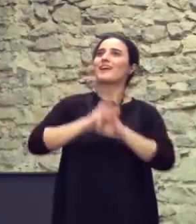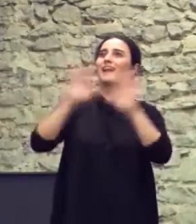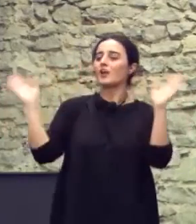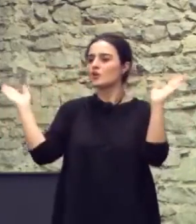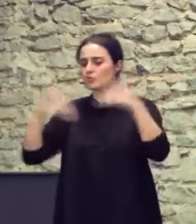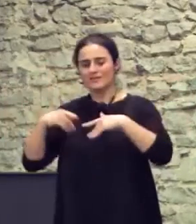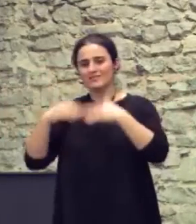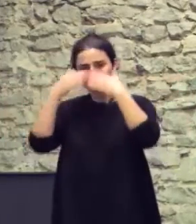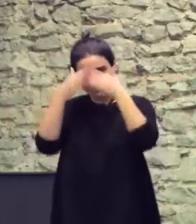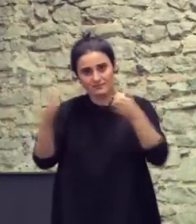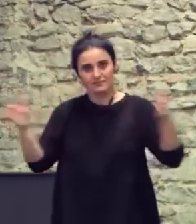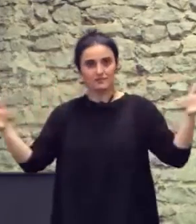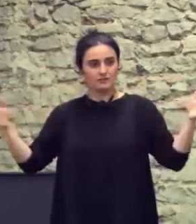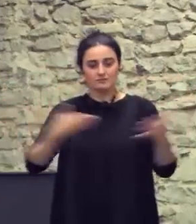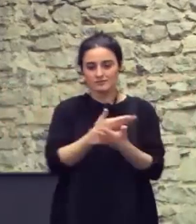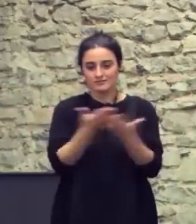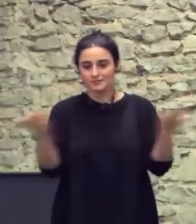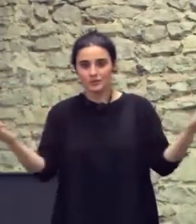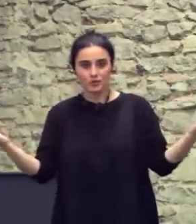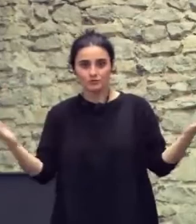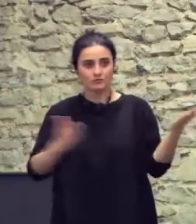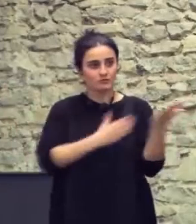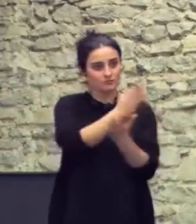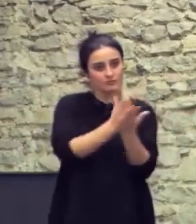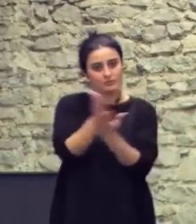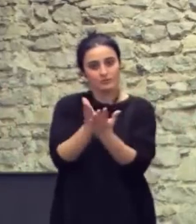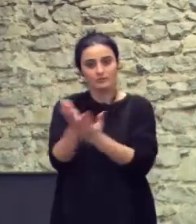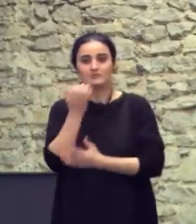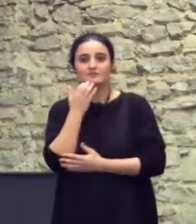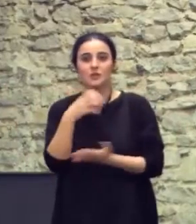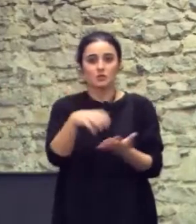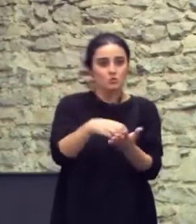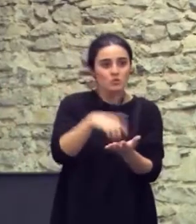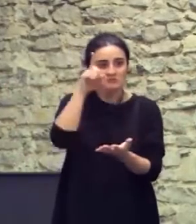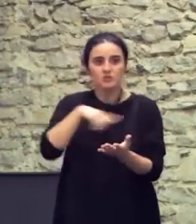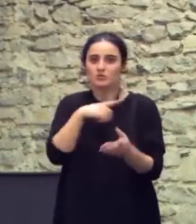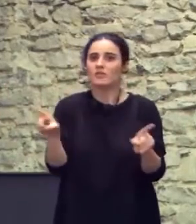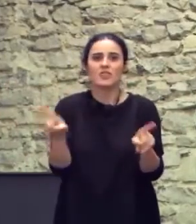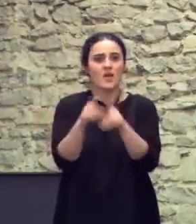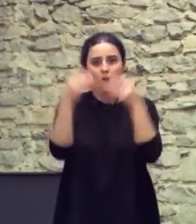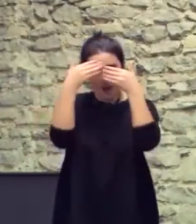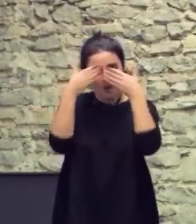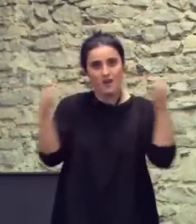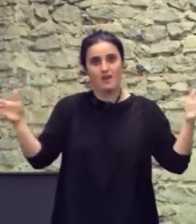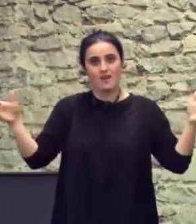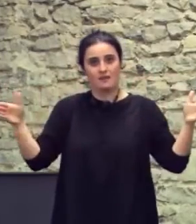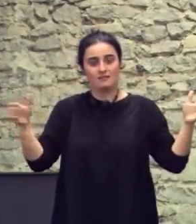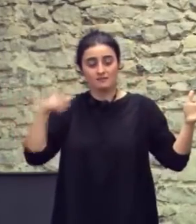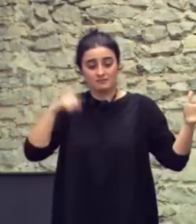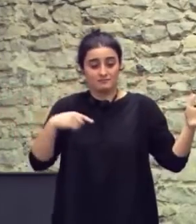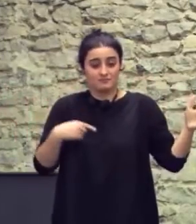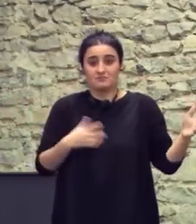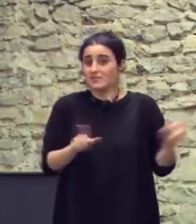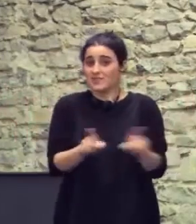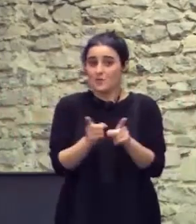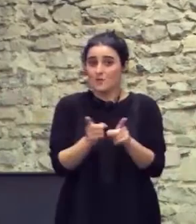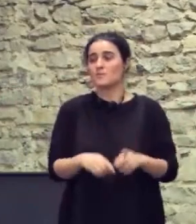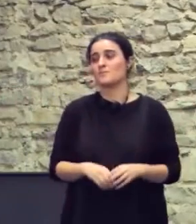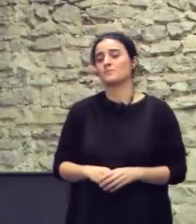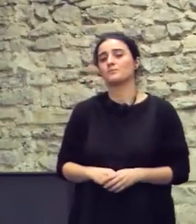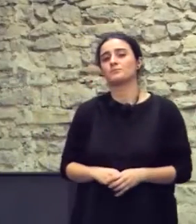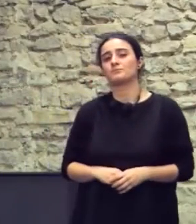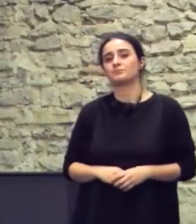entzat. Aukera horiek irekitzea da, aukerak irekitzea garbi daukaten entzat, ez daukaten entzat, eta euskalo noiz eukiko duten entzat edo zuten entzat eukiko.